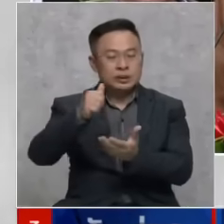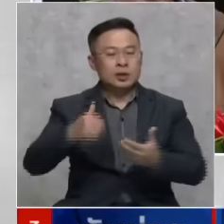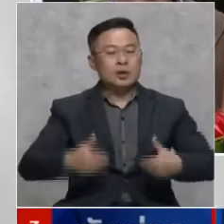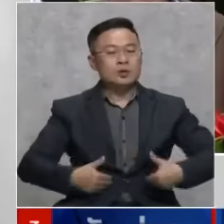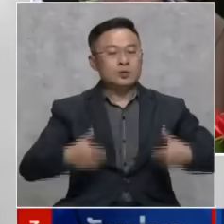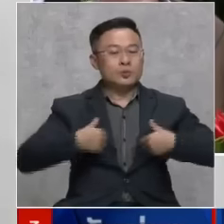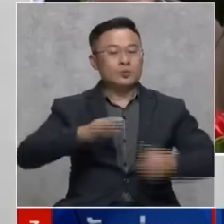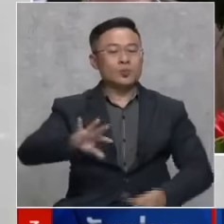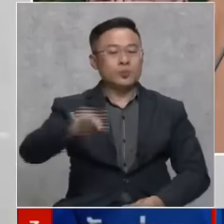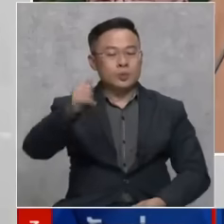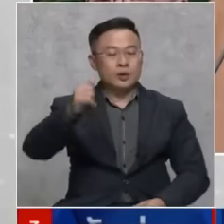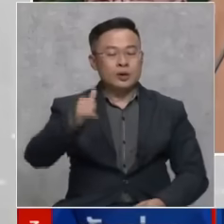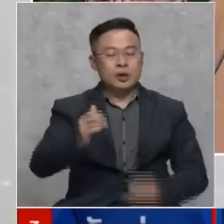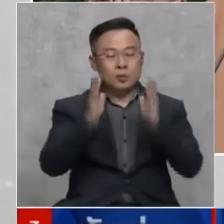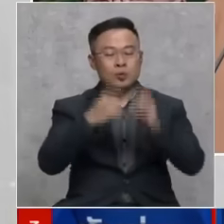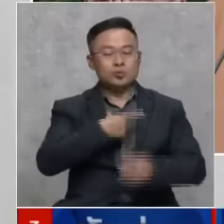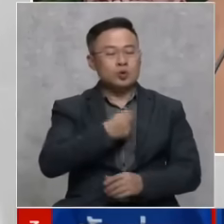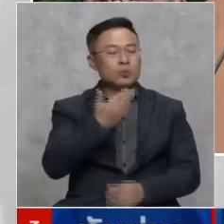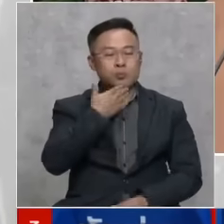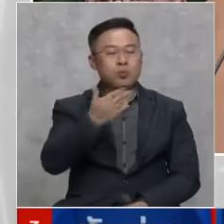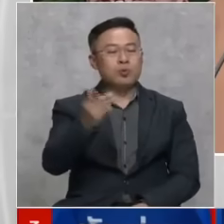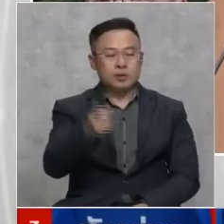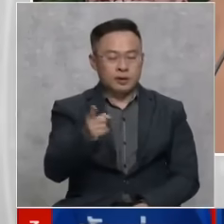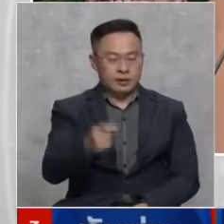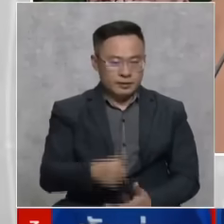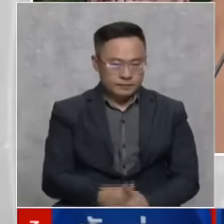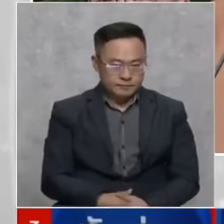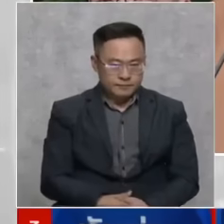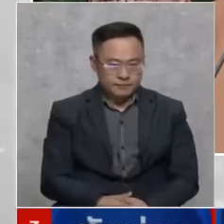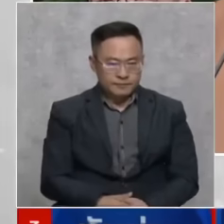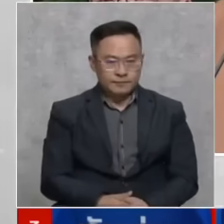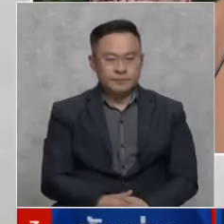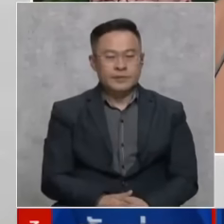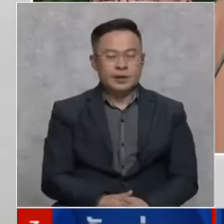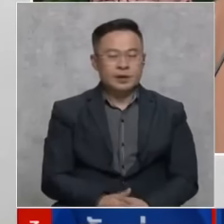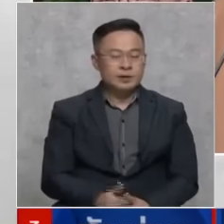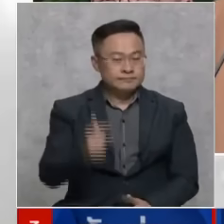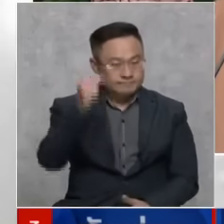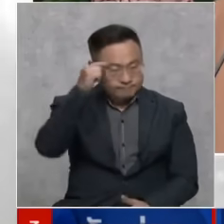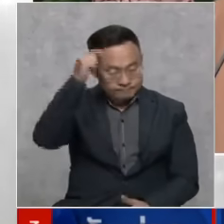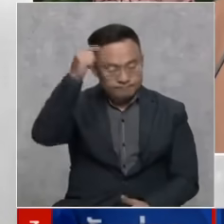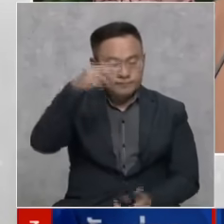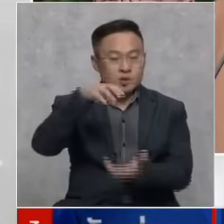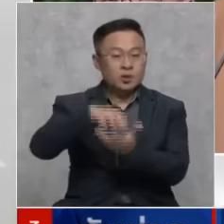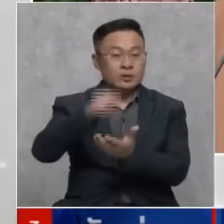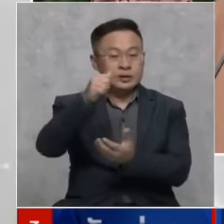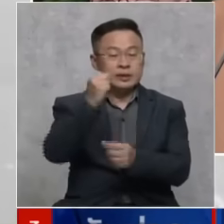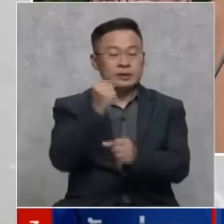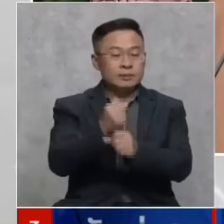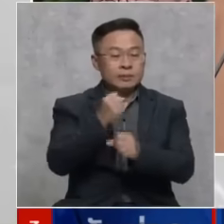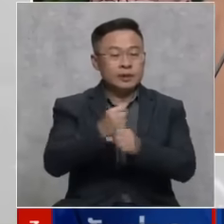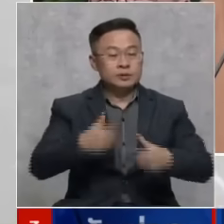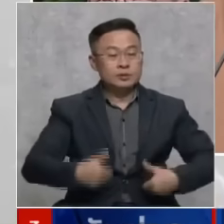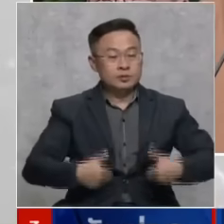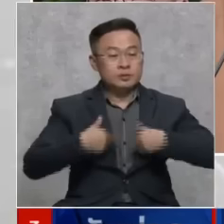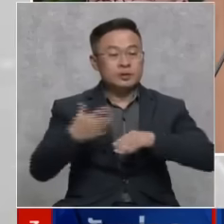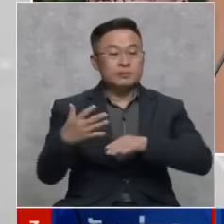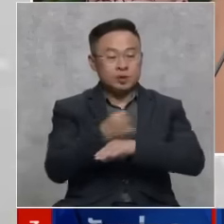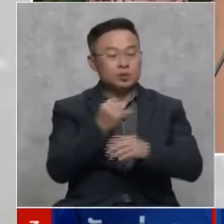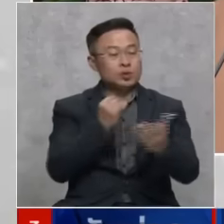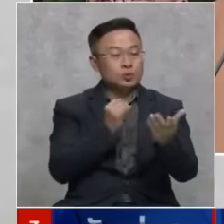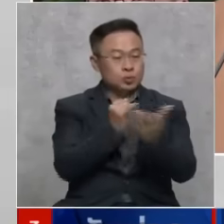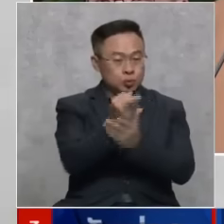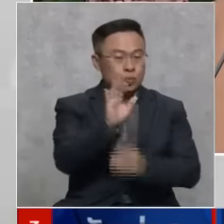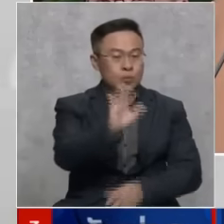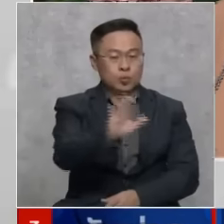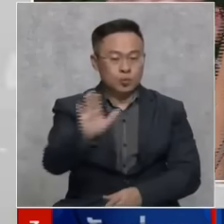ครับ นี่ค่ะก็เป็นคำอวยพรจากนายกเศรษฐาถึงคุณพิธาบอกขอให้โชคดีเดินทางในชีวิตการเมืองที่ถูกต้อง ค่ะ